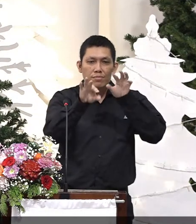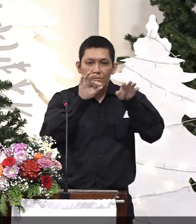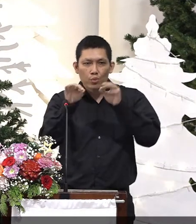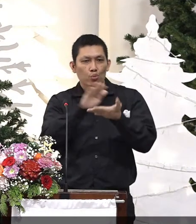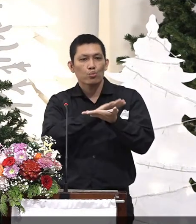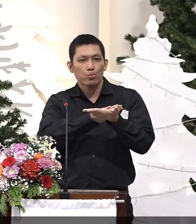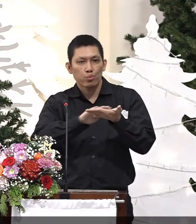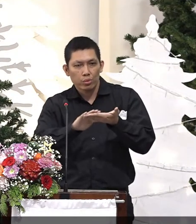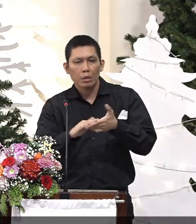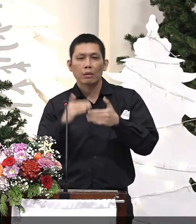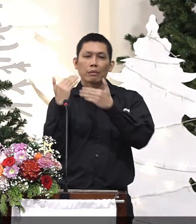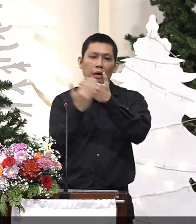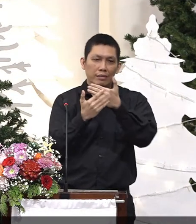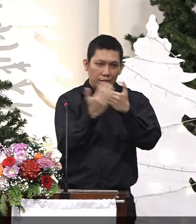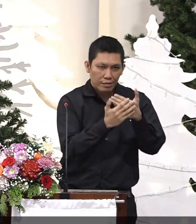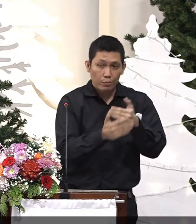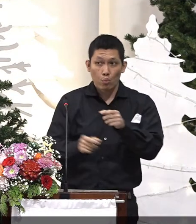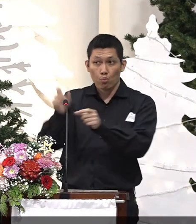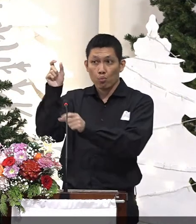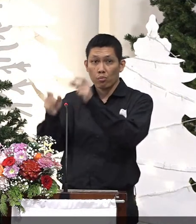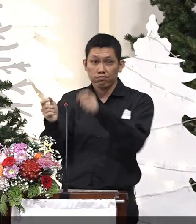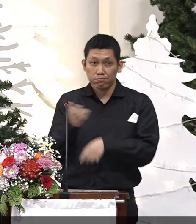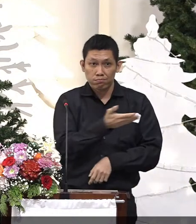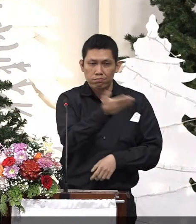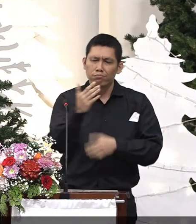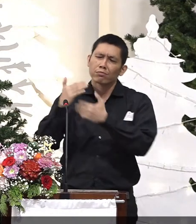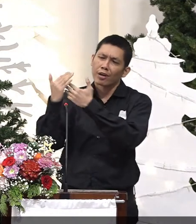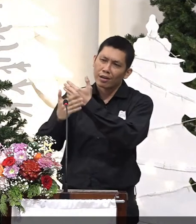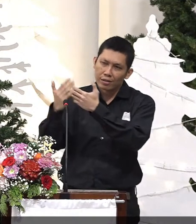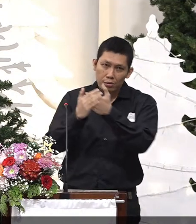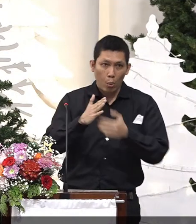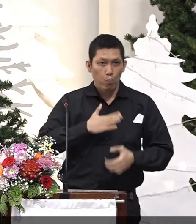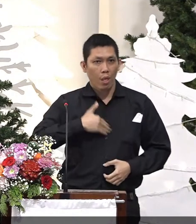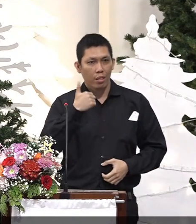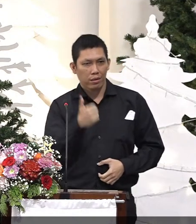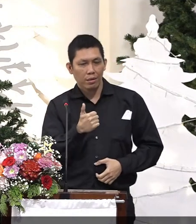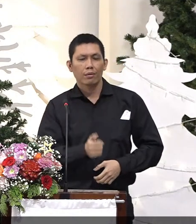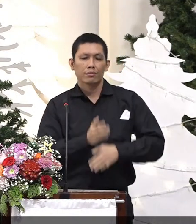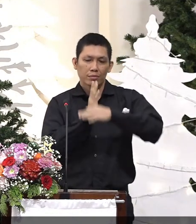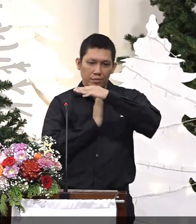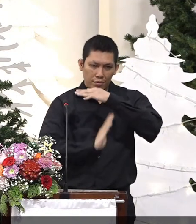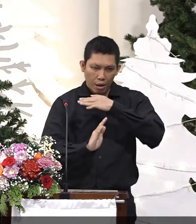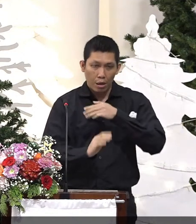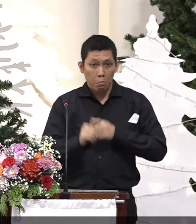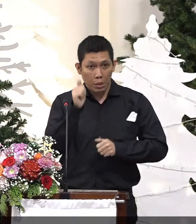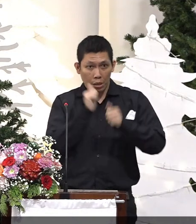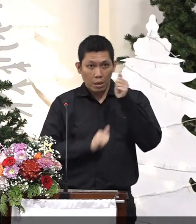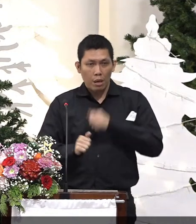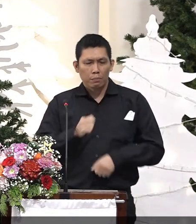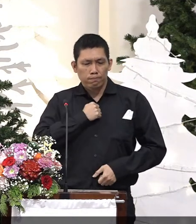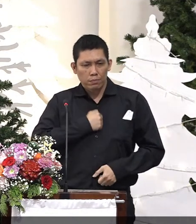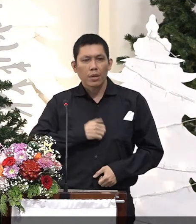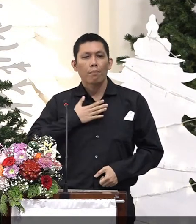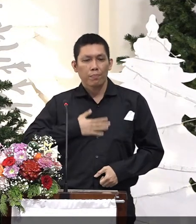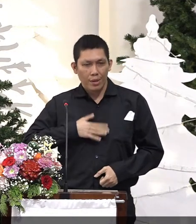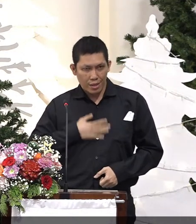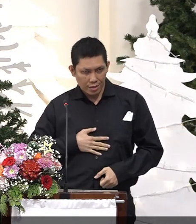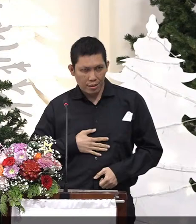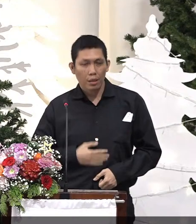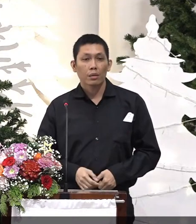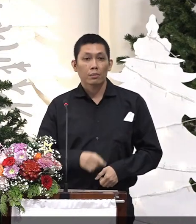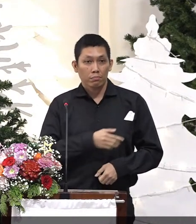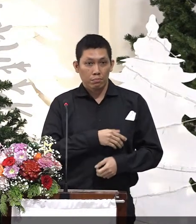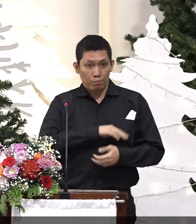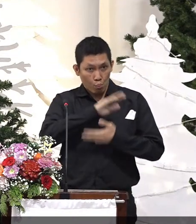Karena itu sebagai orang-orang pilihan Allah yang dikuduskan dikasihinya, kenakanlah belas